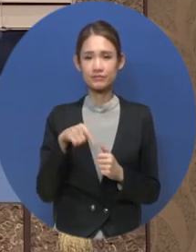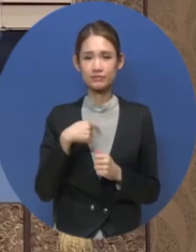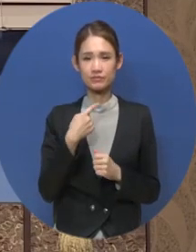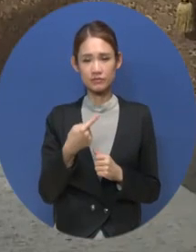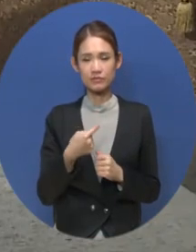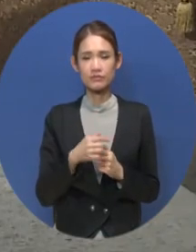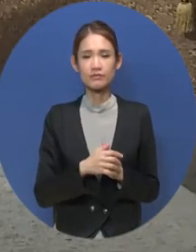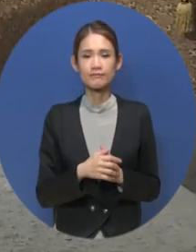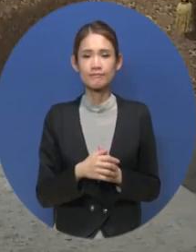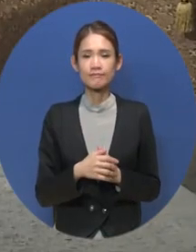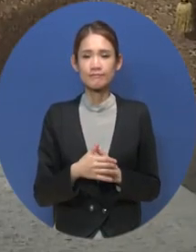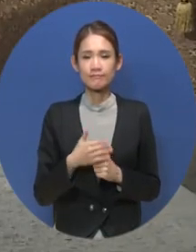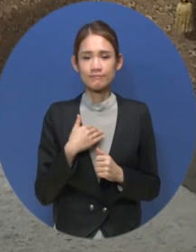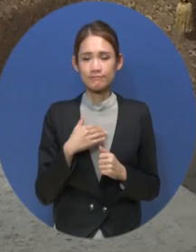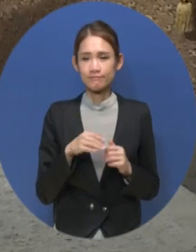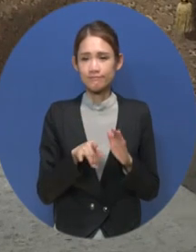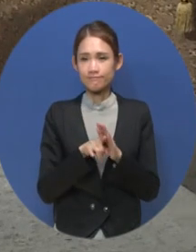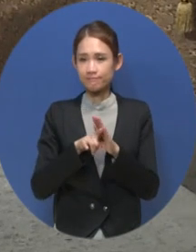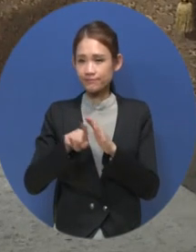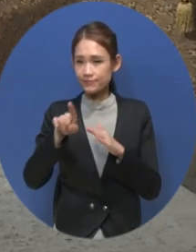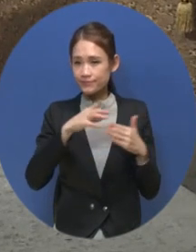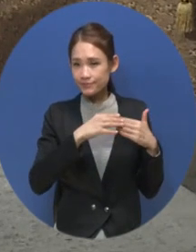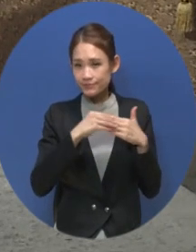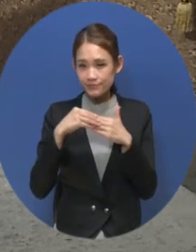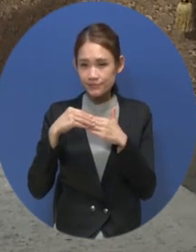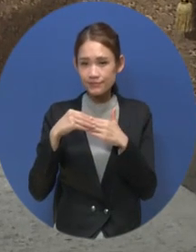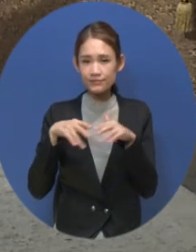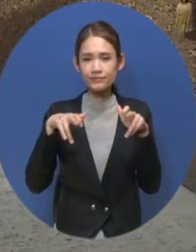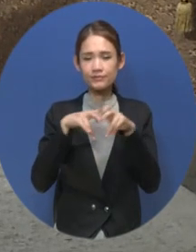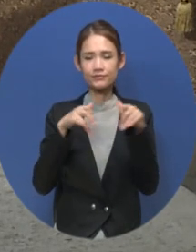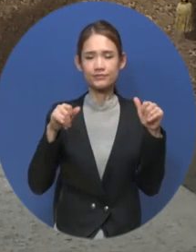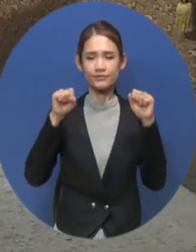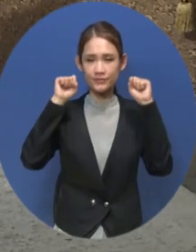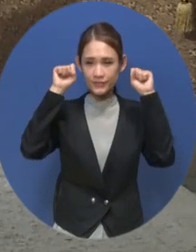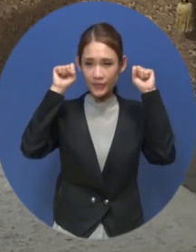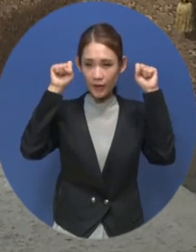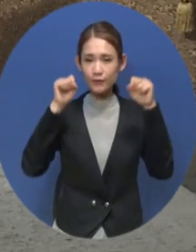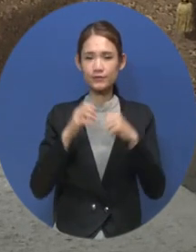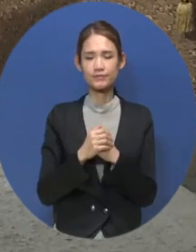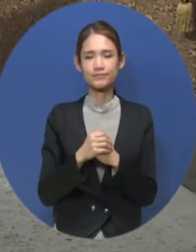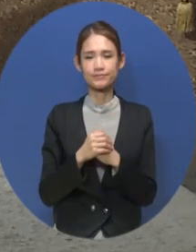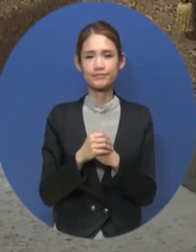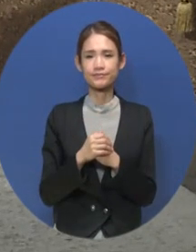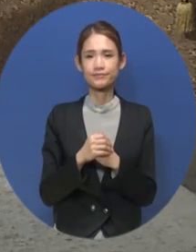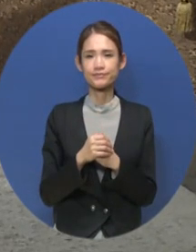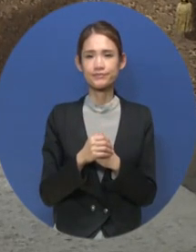다음에 이제 저희가 그 선도하는 장애인 체육이라고 그래서